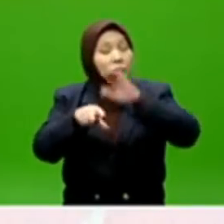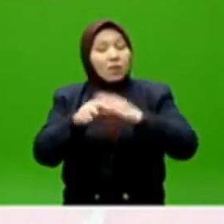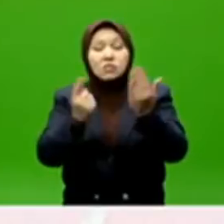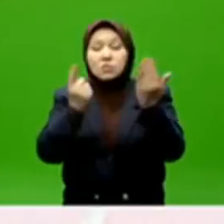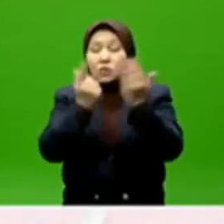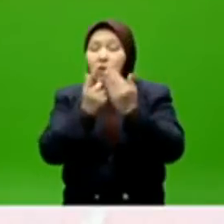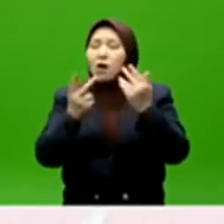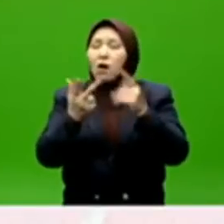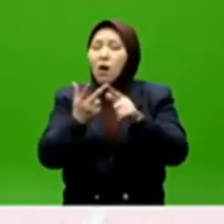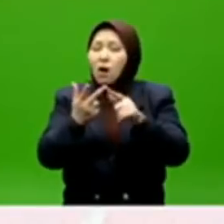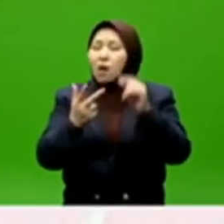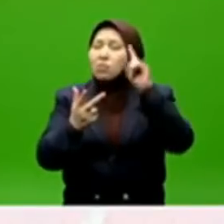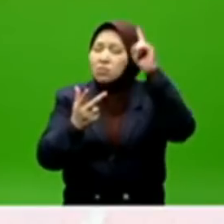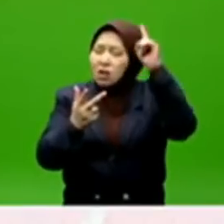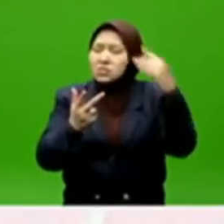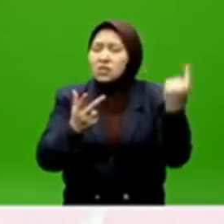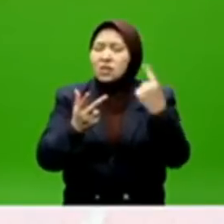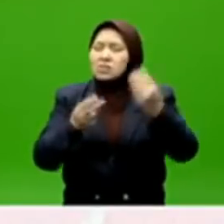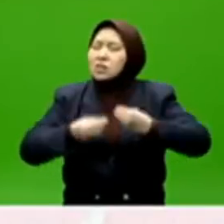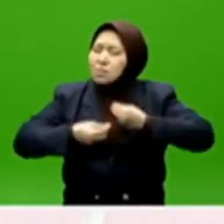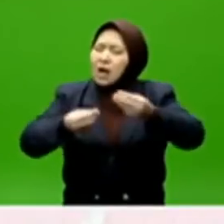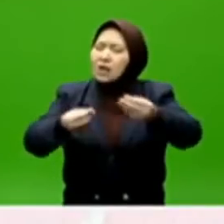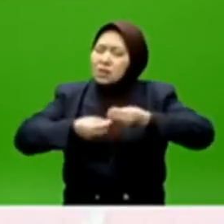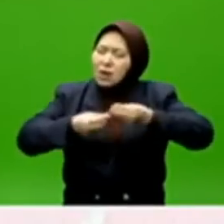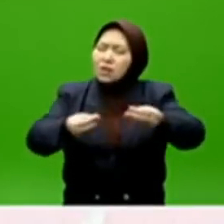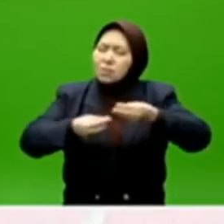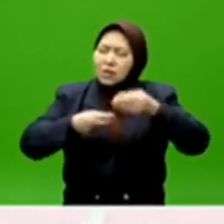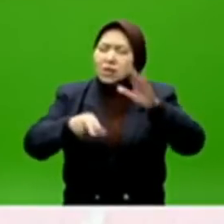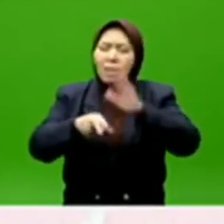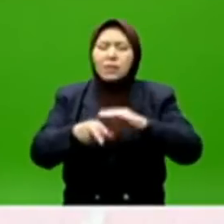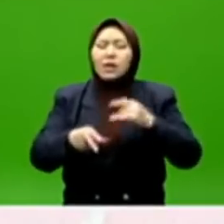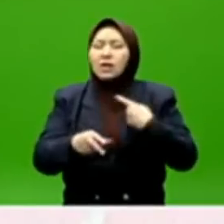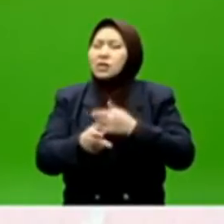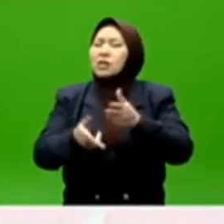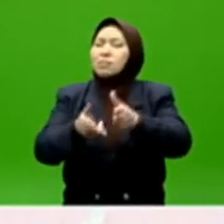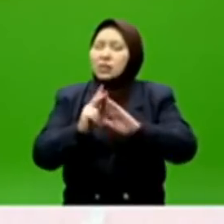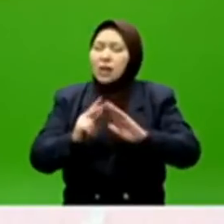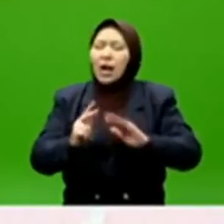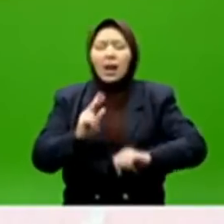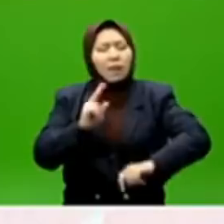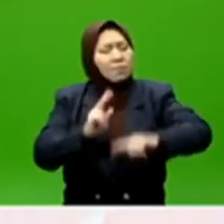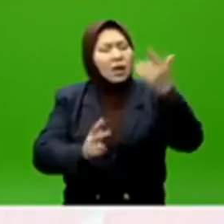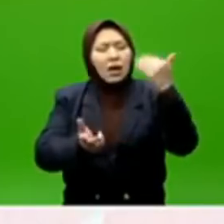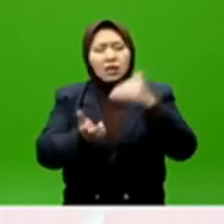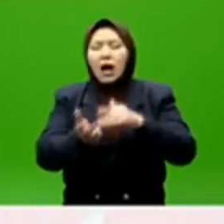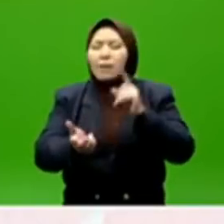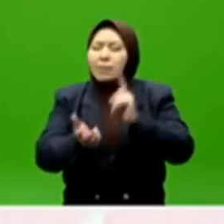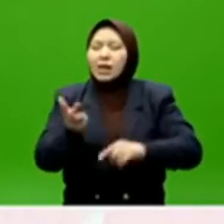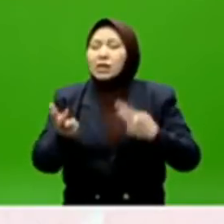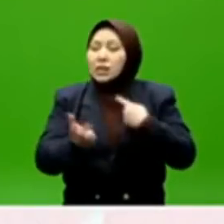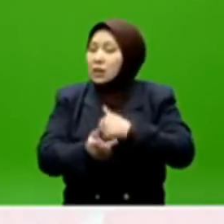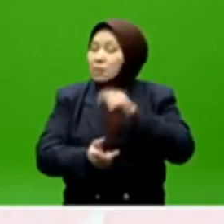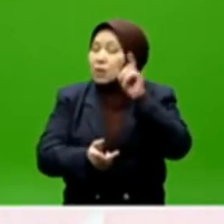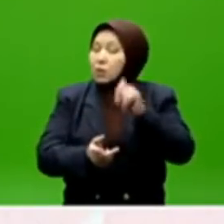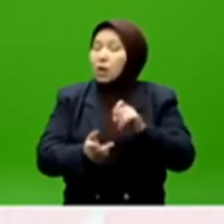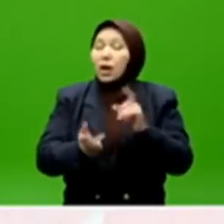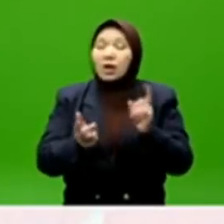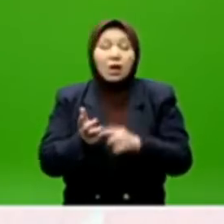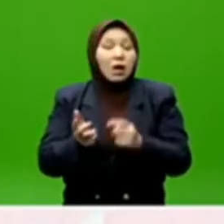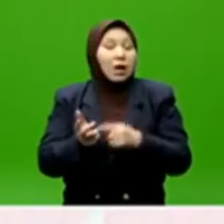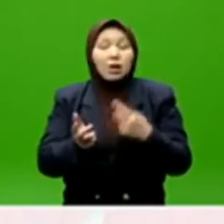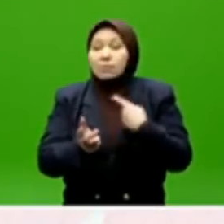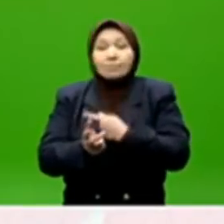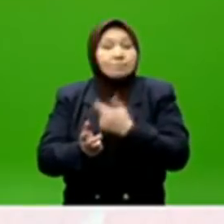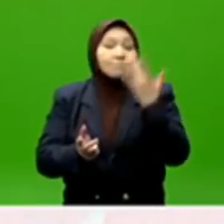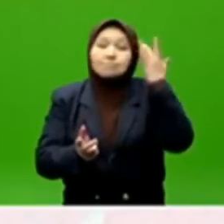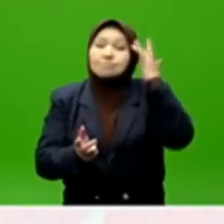Allah sentiasa beri apa yang kita minta, lebih daripada itu apa yang kita perlukan yang kadang-kadang kita tidak tahu,